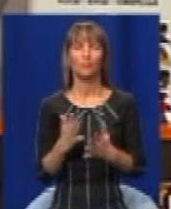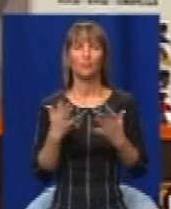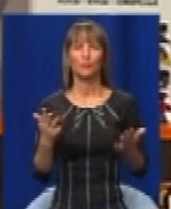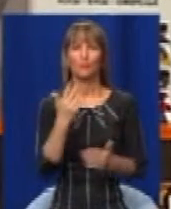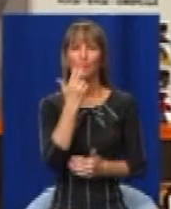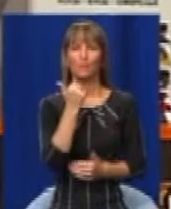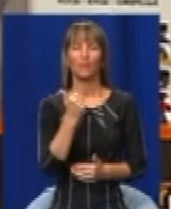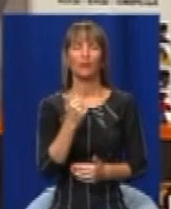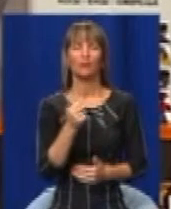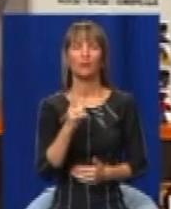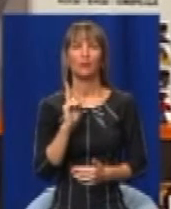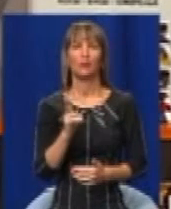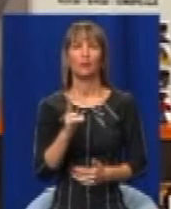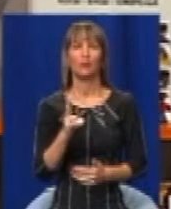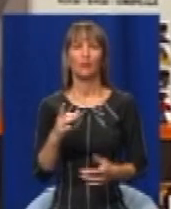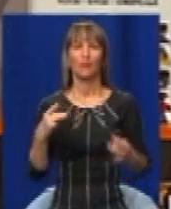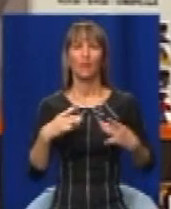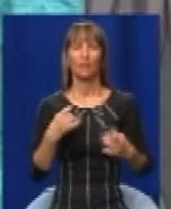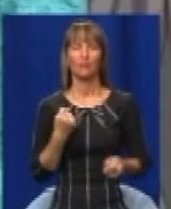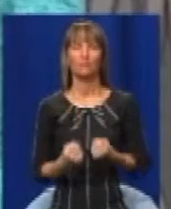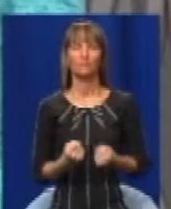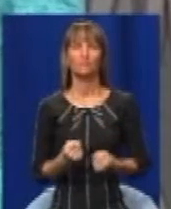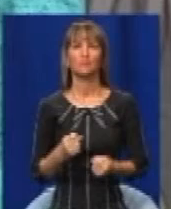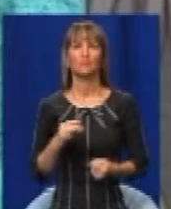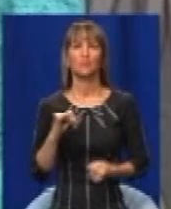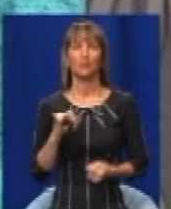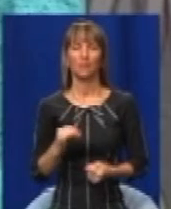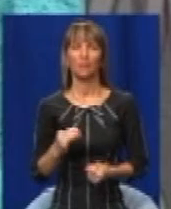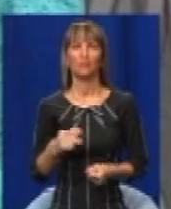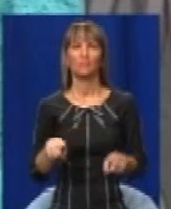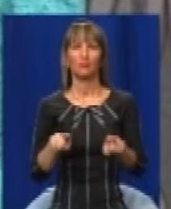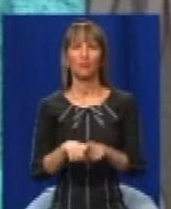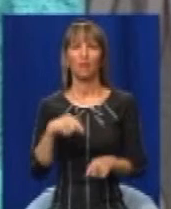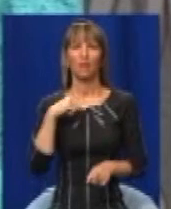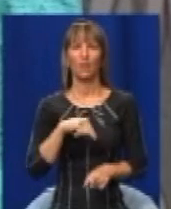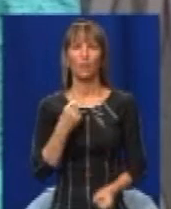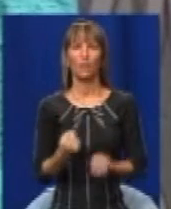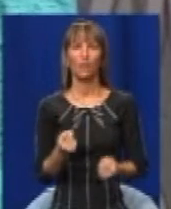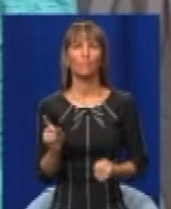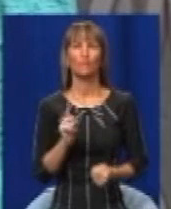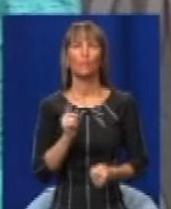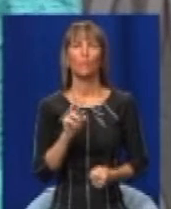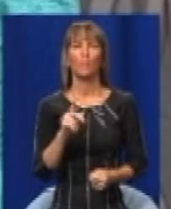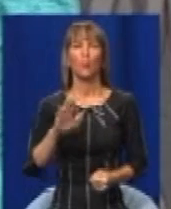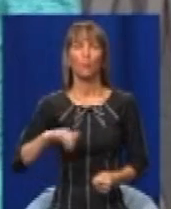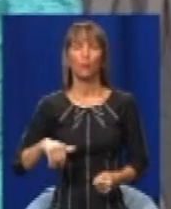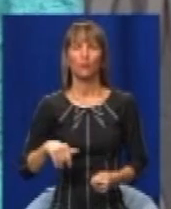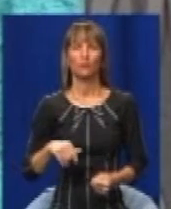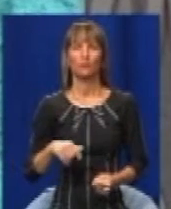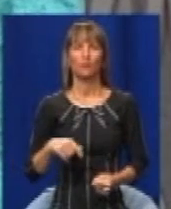привикати к стресоустойчивості. І закаляти свій характер таким чином, щоб потім не зірвався і не... А як